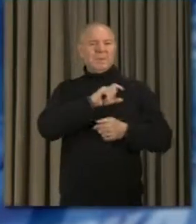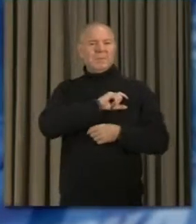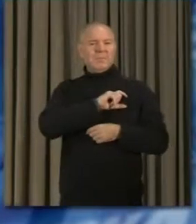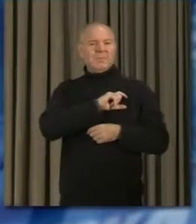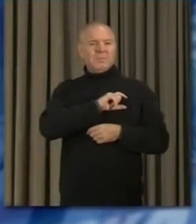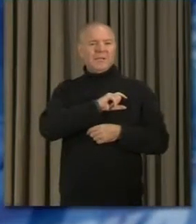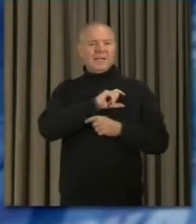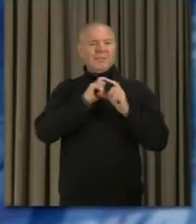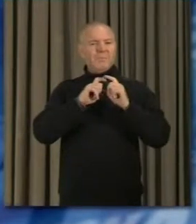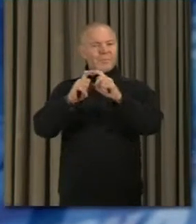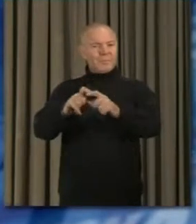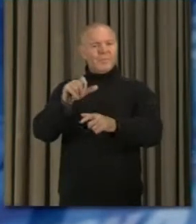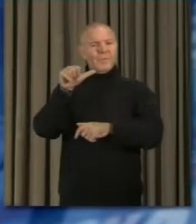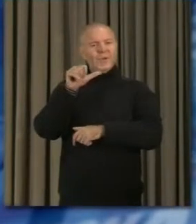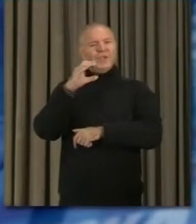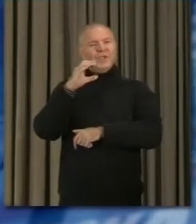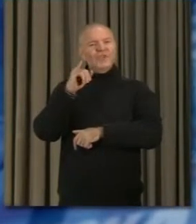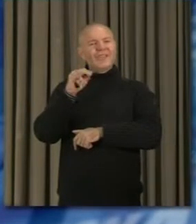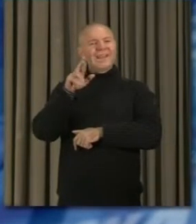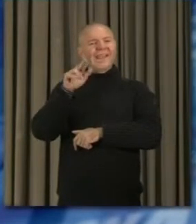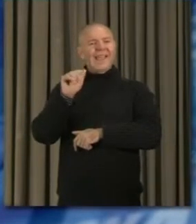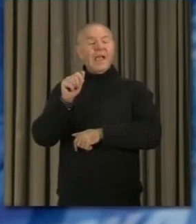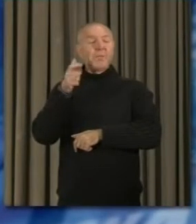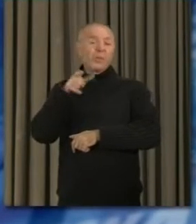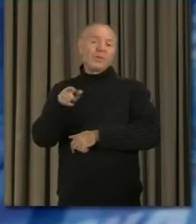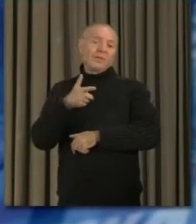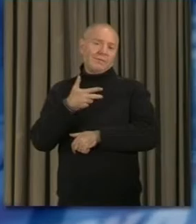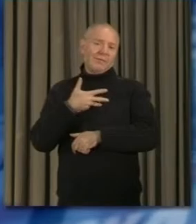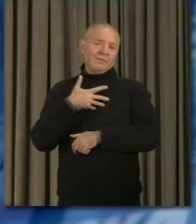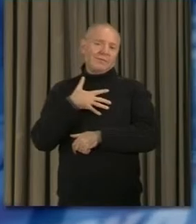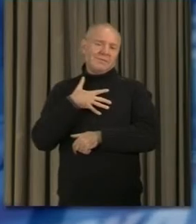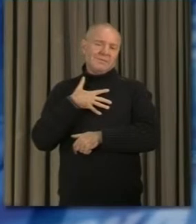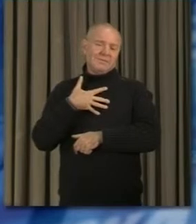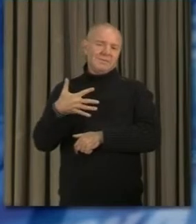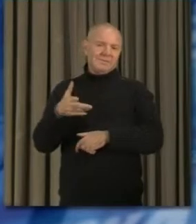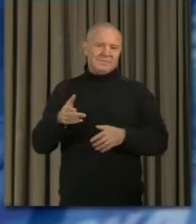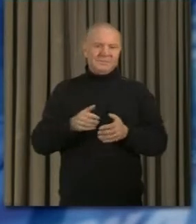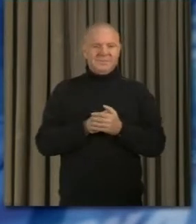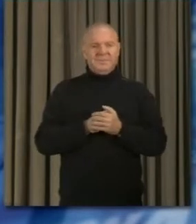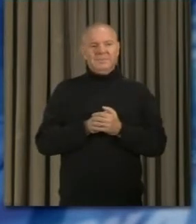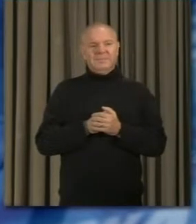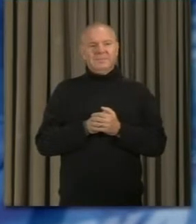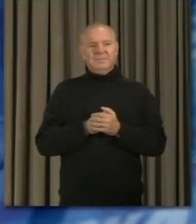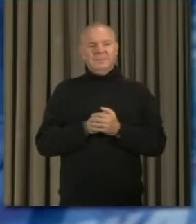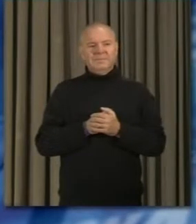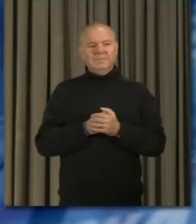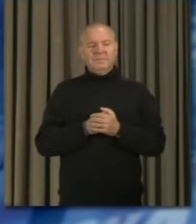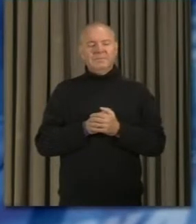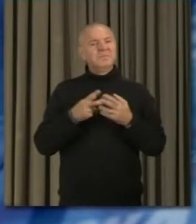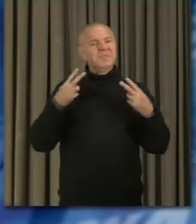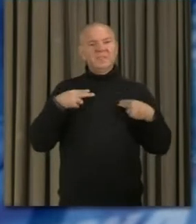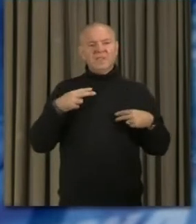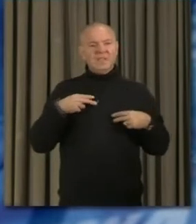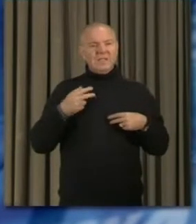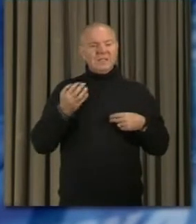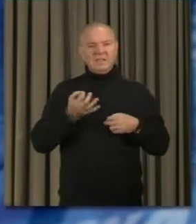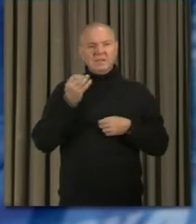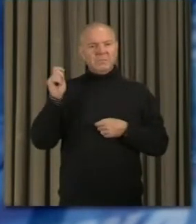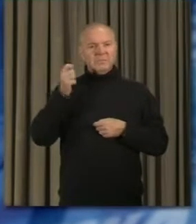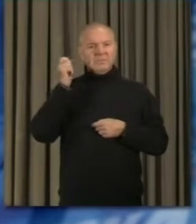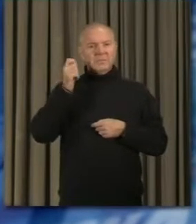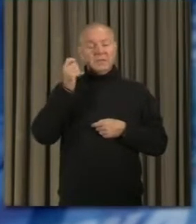Scirea, proprio per questa sua passione verso i colori bianconeri e lo sport. Una vita di successi, anche